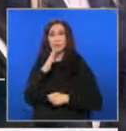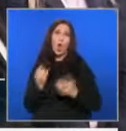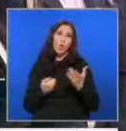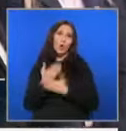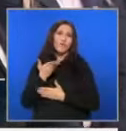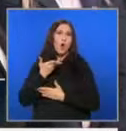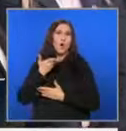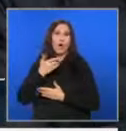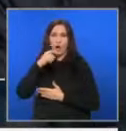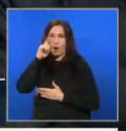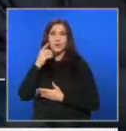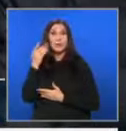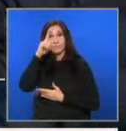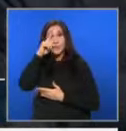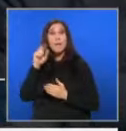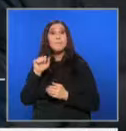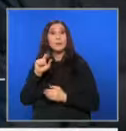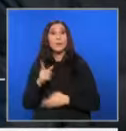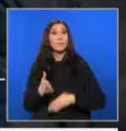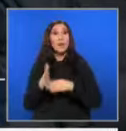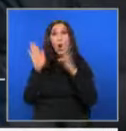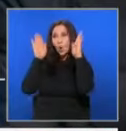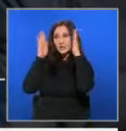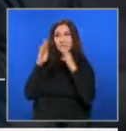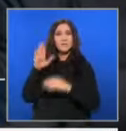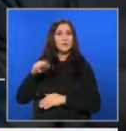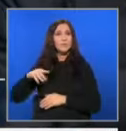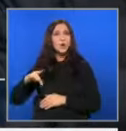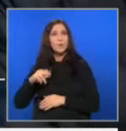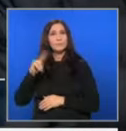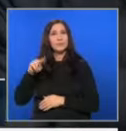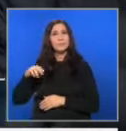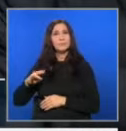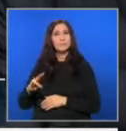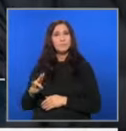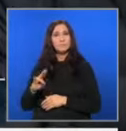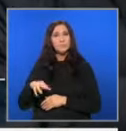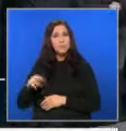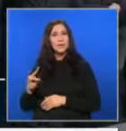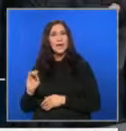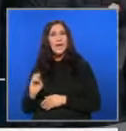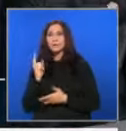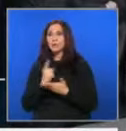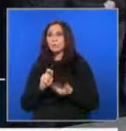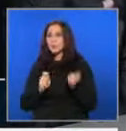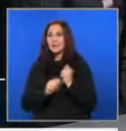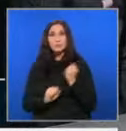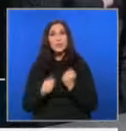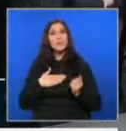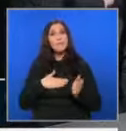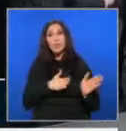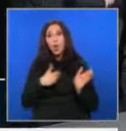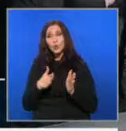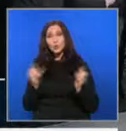Тя и партията, която я подкрепя, консервативната ВМРО ДПМНЕ, настояват промените в Конституцията да имат отложено действие